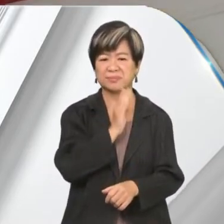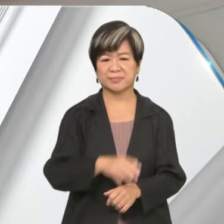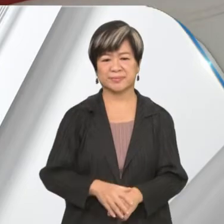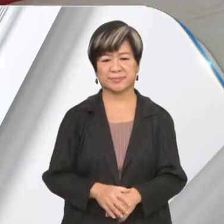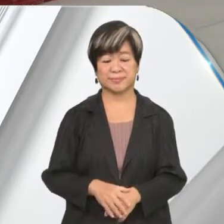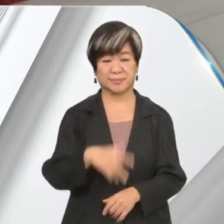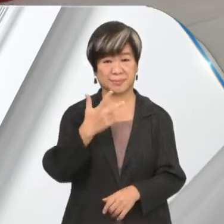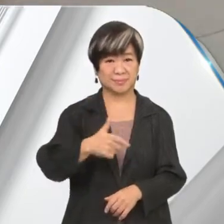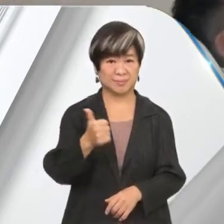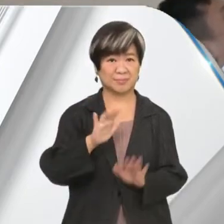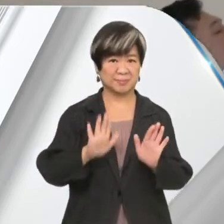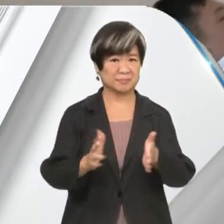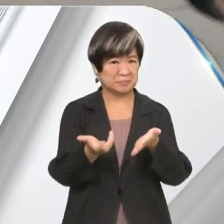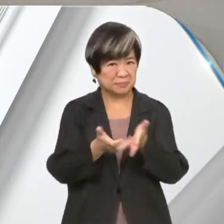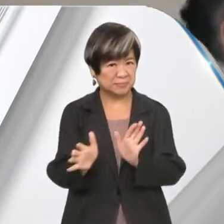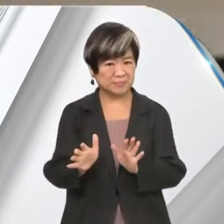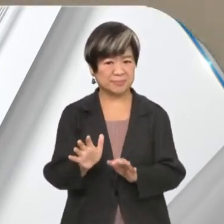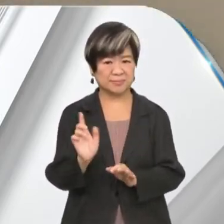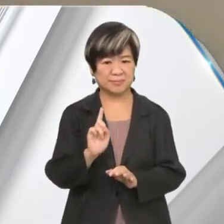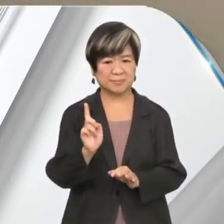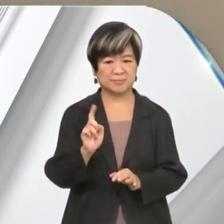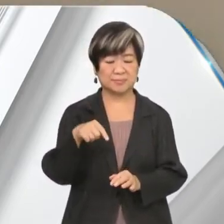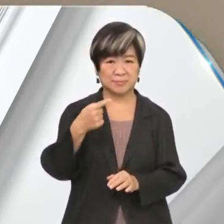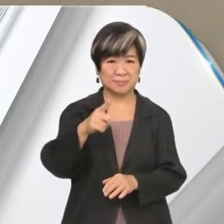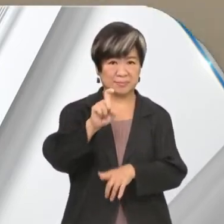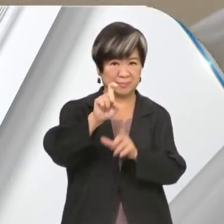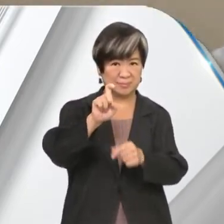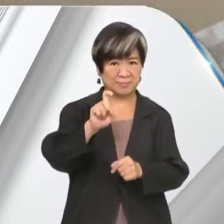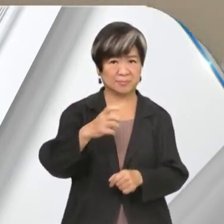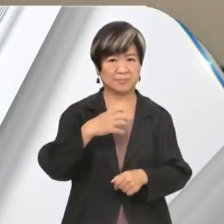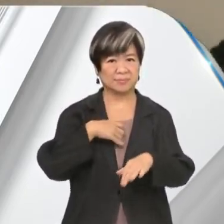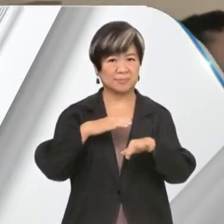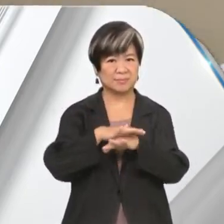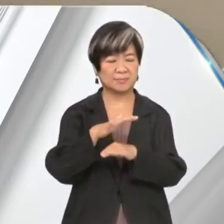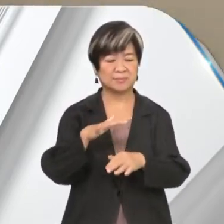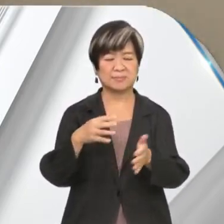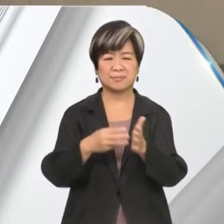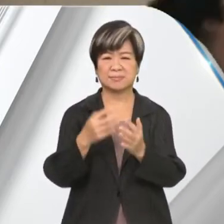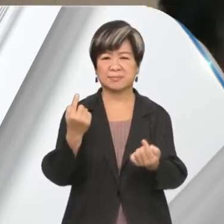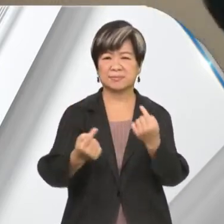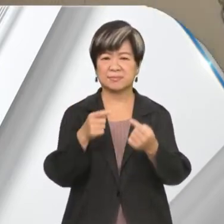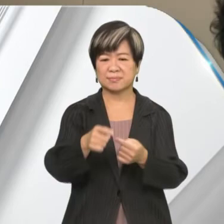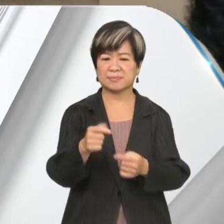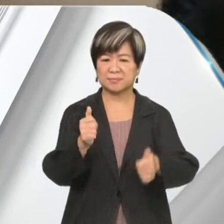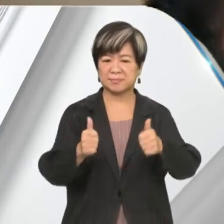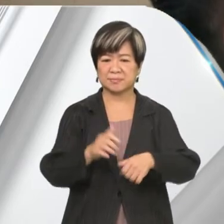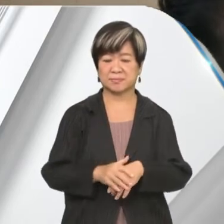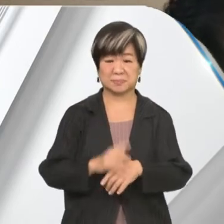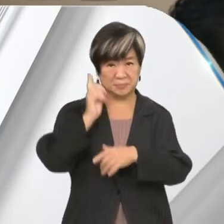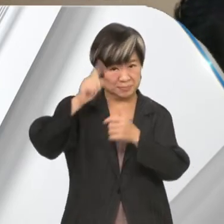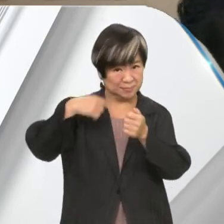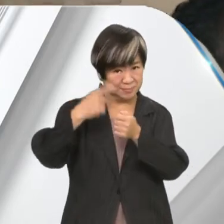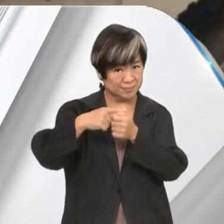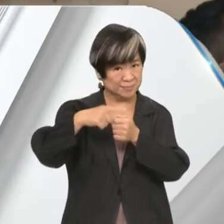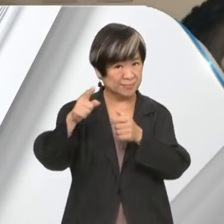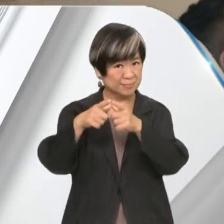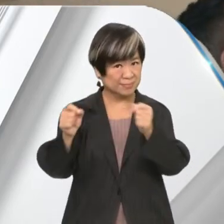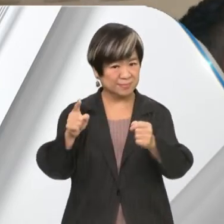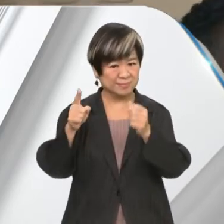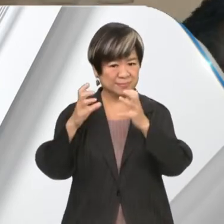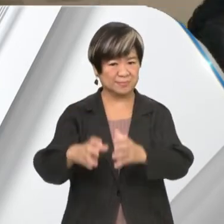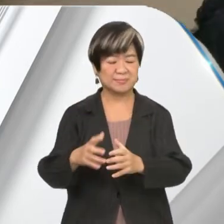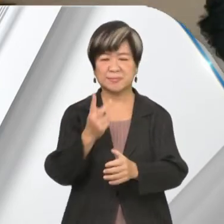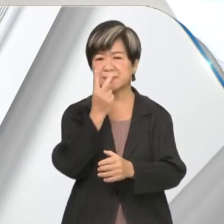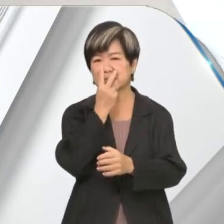伊遐当初间都去准备，我来参加深夜的在阿布塔比嘅世界杯，国体有咩规划参加在日本举办的亚足